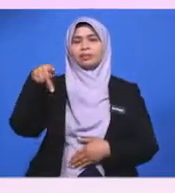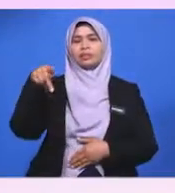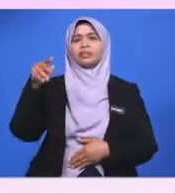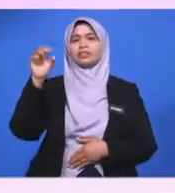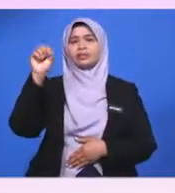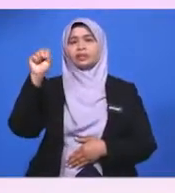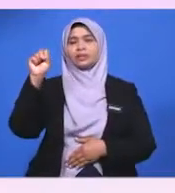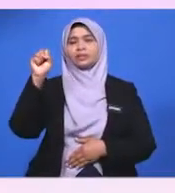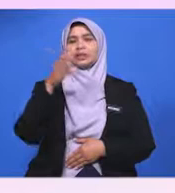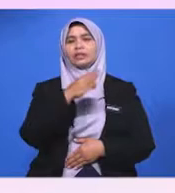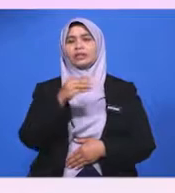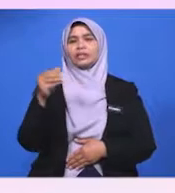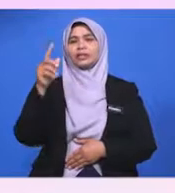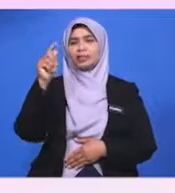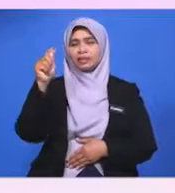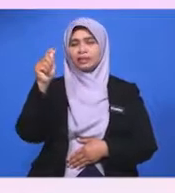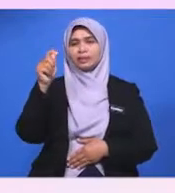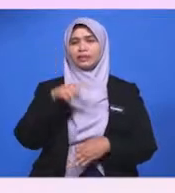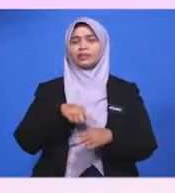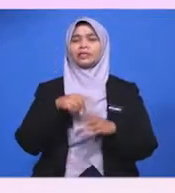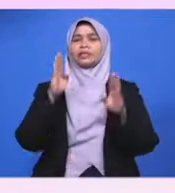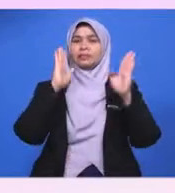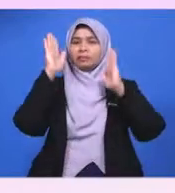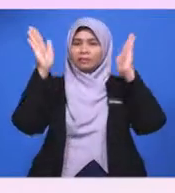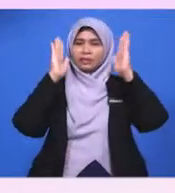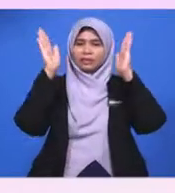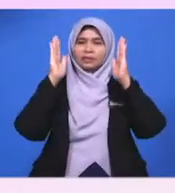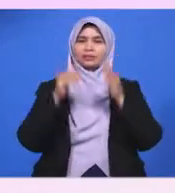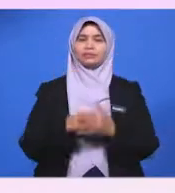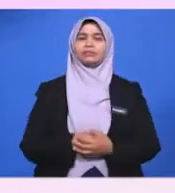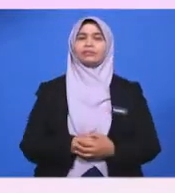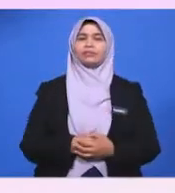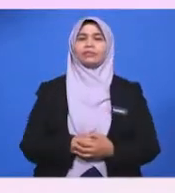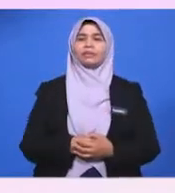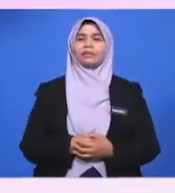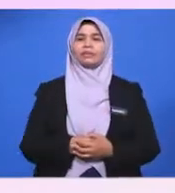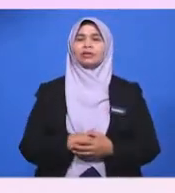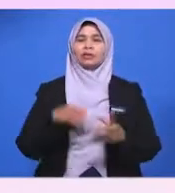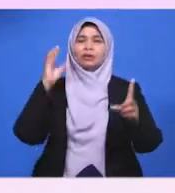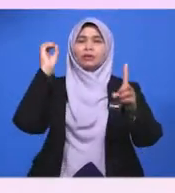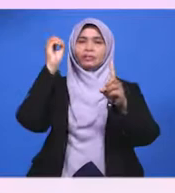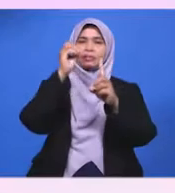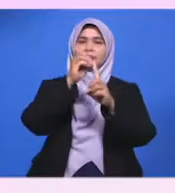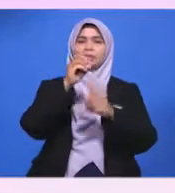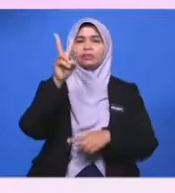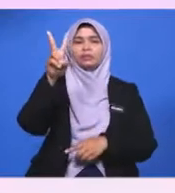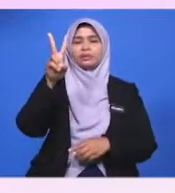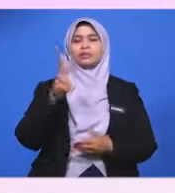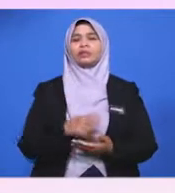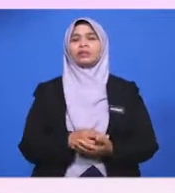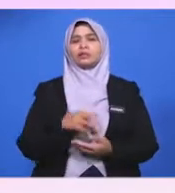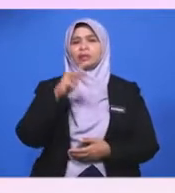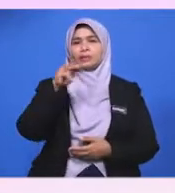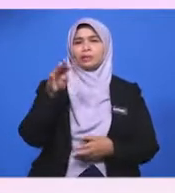prima, sekunda dan tertia di Malaysia. Objektif yang kedua,